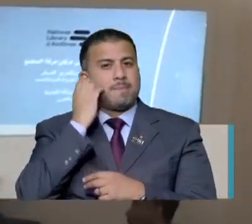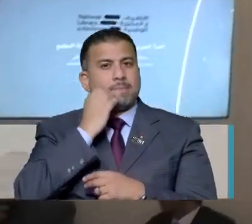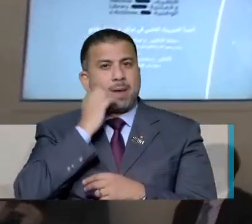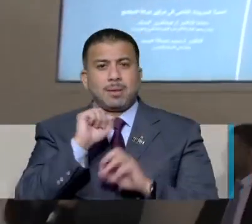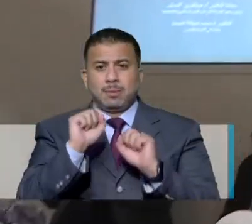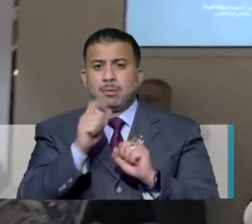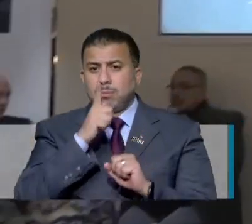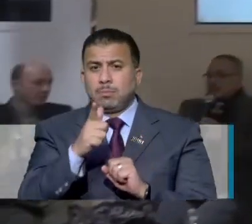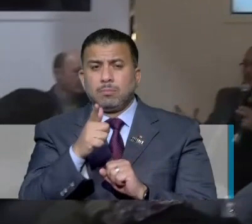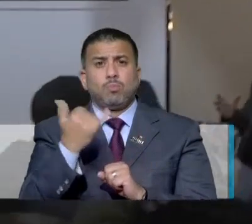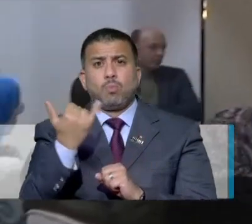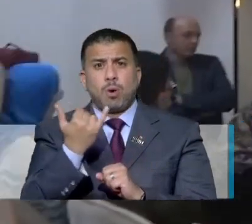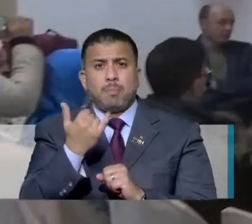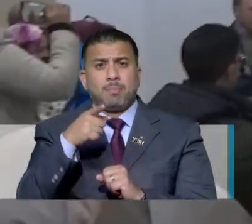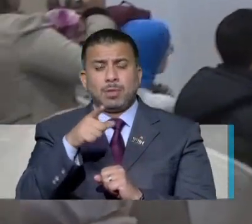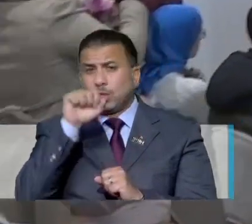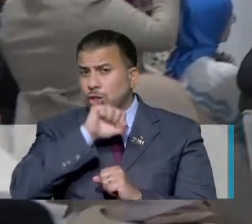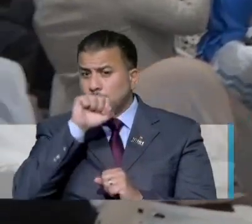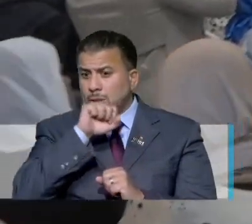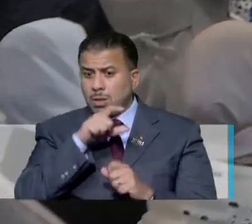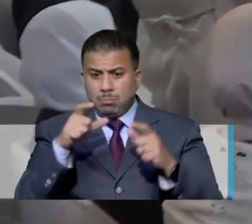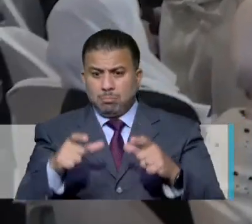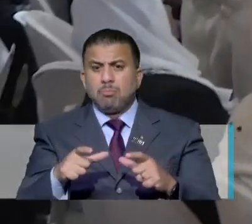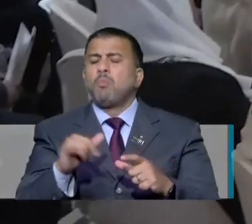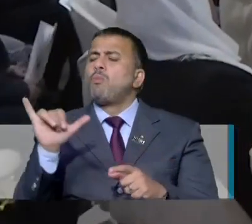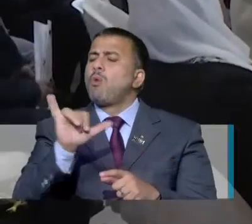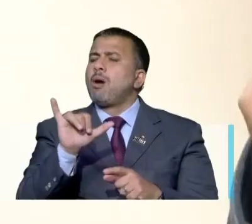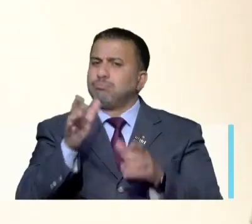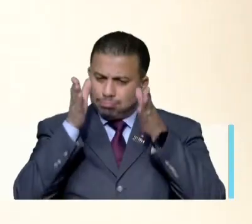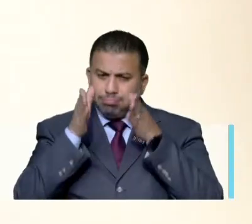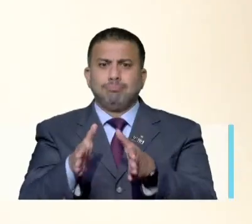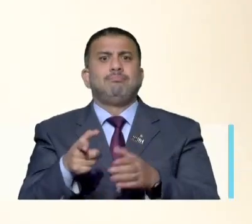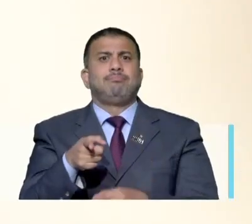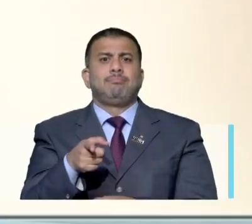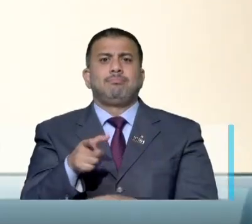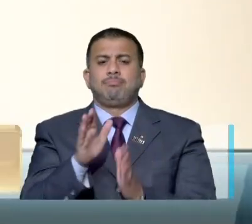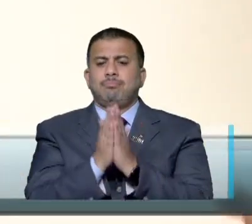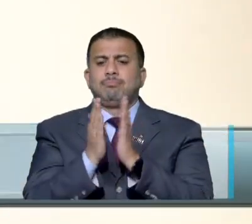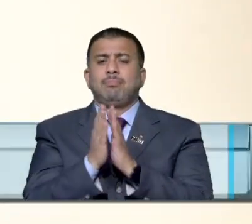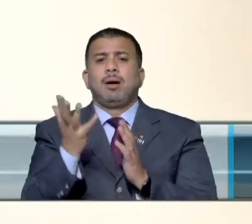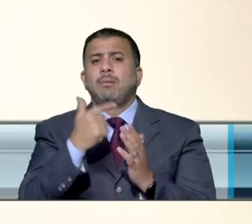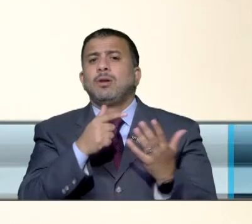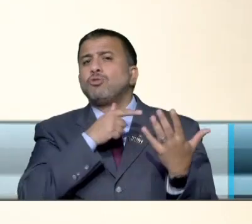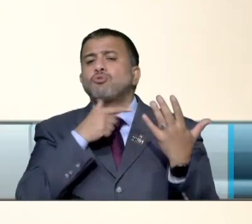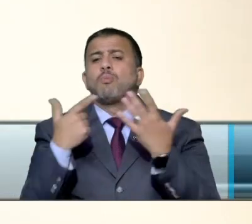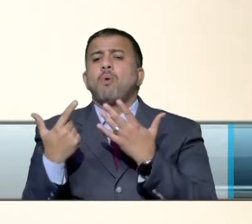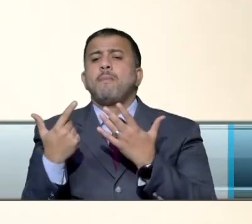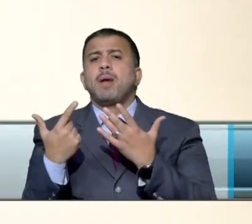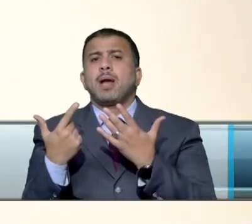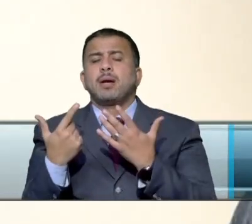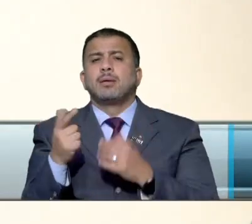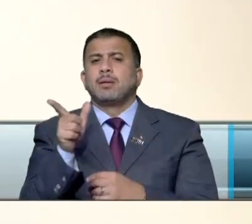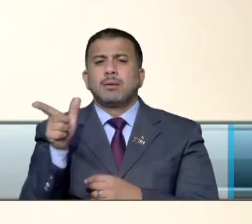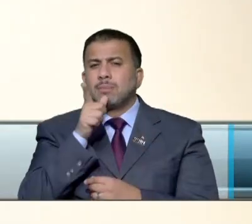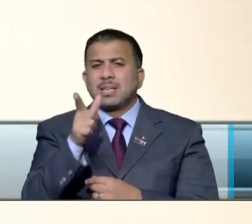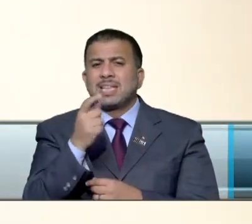حيث أشار المسلم لدور إمارة الشارقة في هذا المجال. إصداراتنا وصلت إلى 700 إصدار وعمر